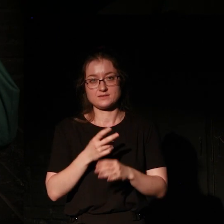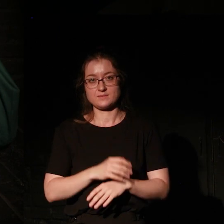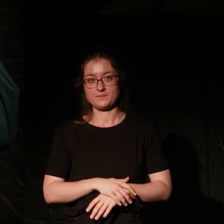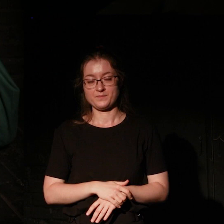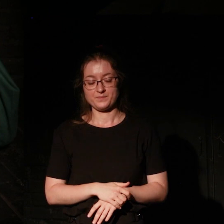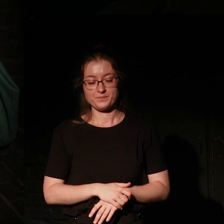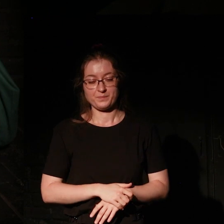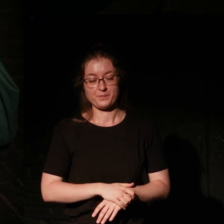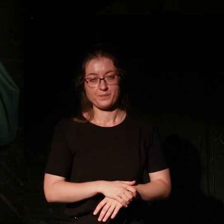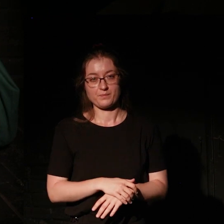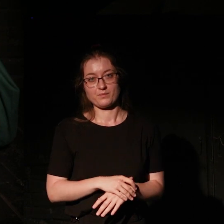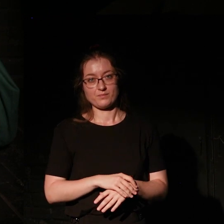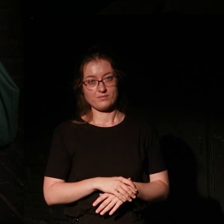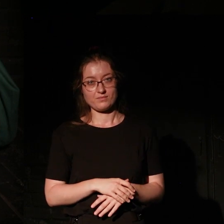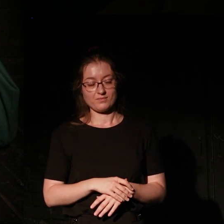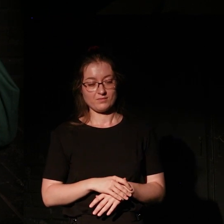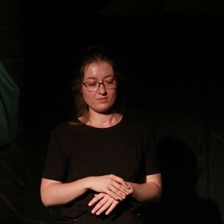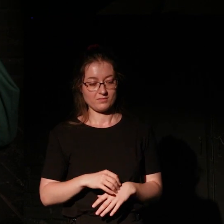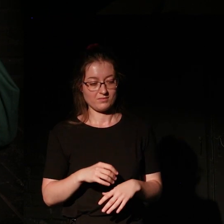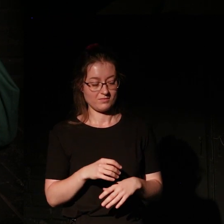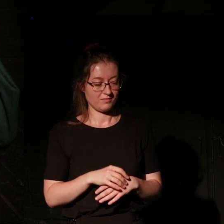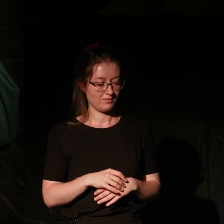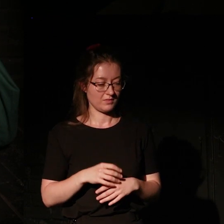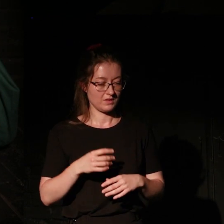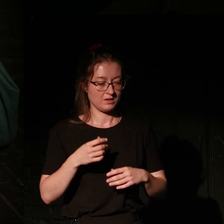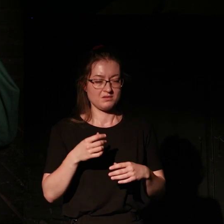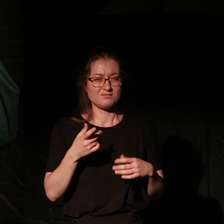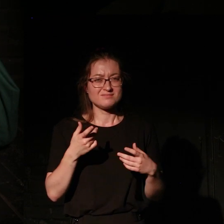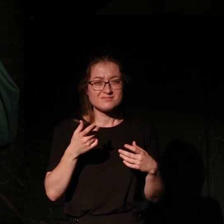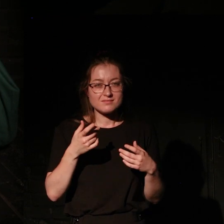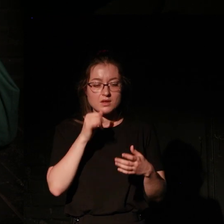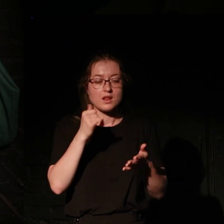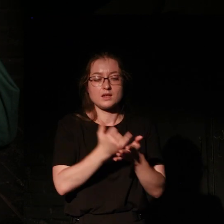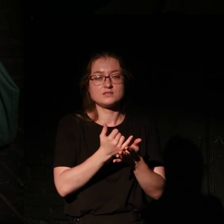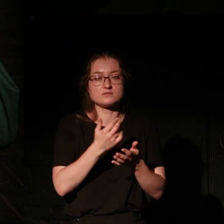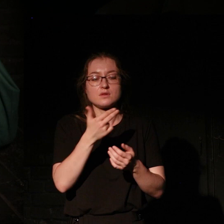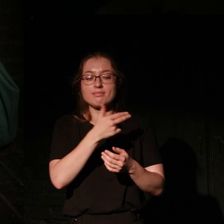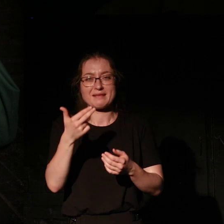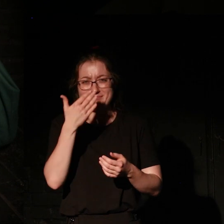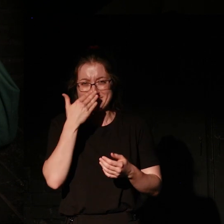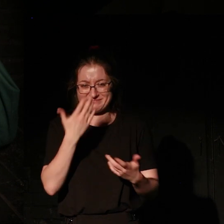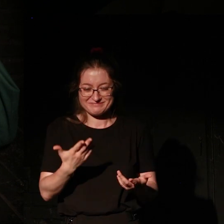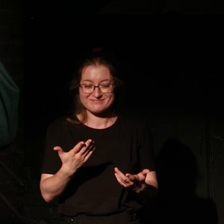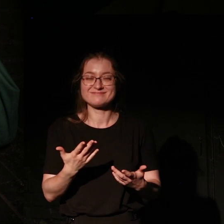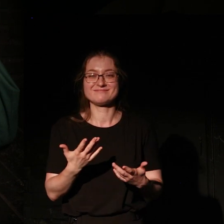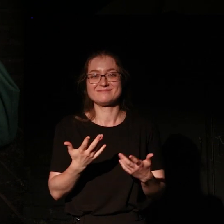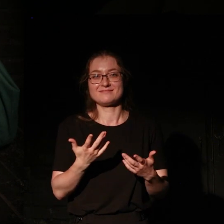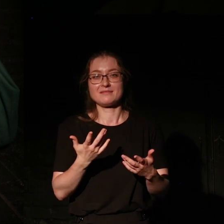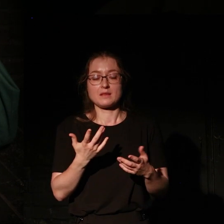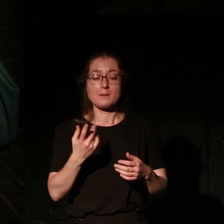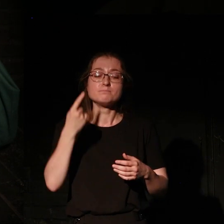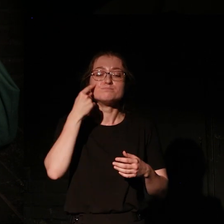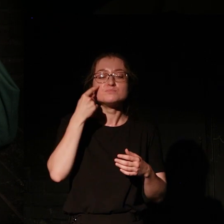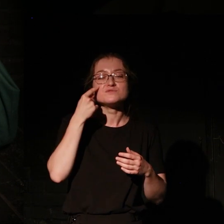bardzo chrystologiczny. O czym to jest list? Zwykle właśnie zna się taki